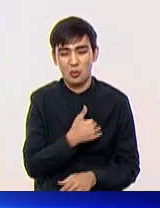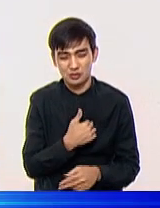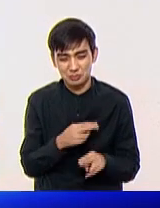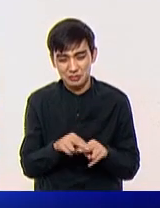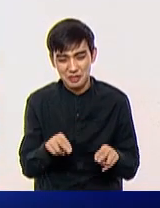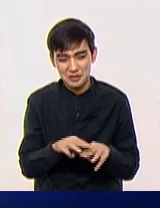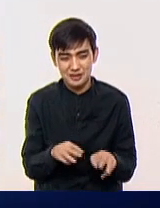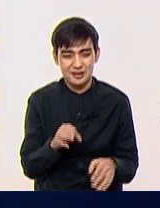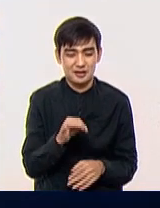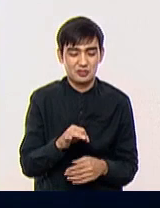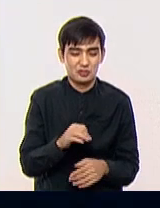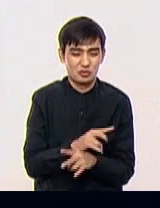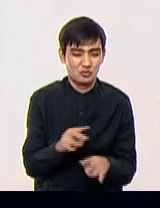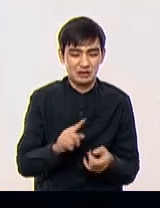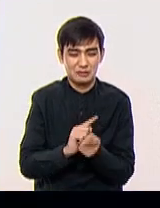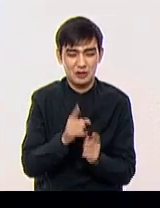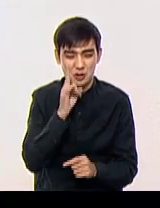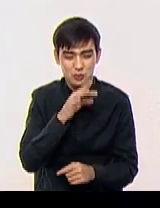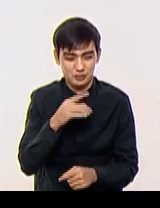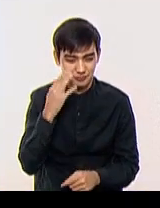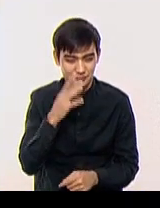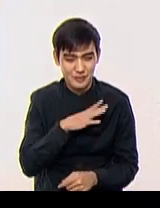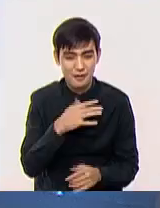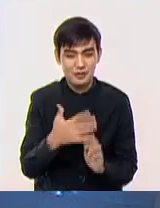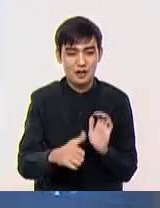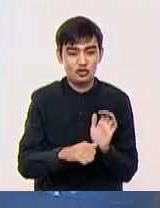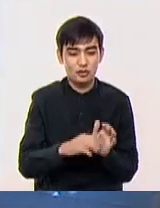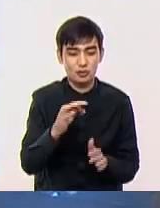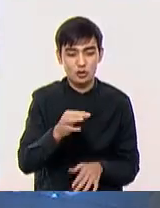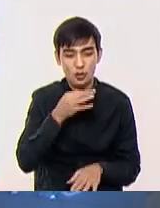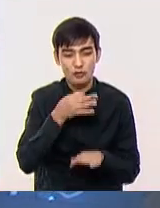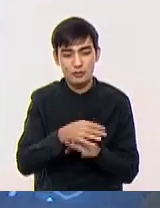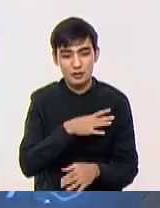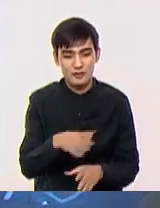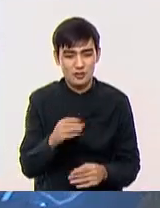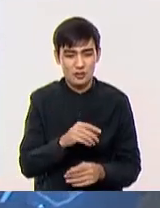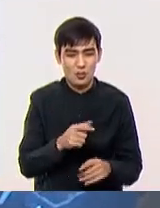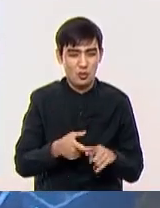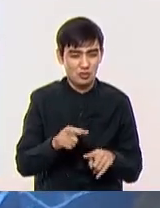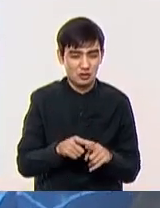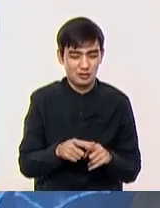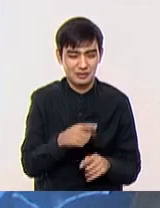премьер-министр болса да ештеңе өзгермейді деген екен. Ал 56% жауап берушілер өте төмен